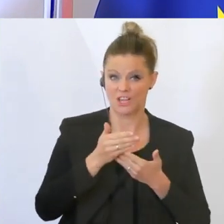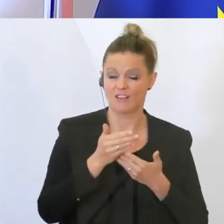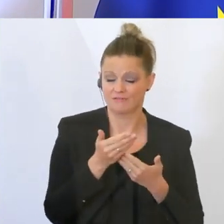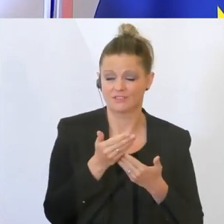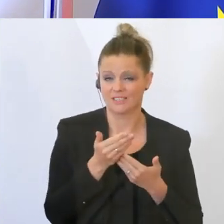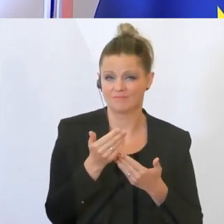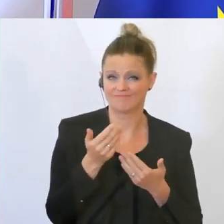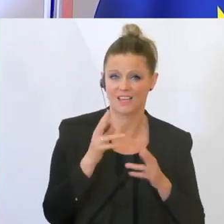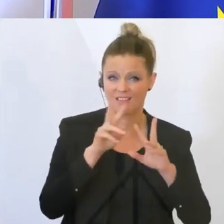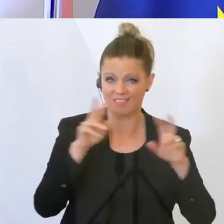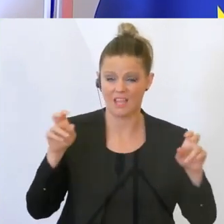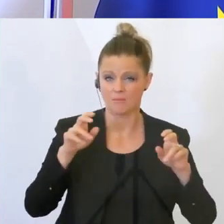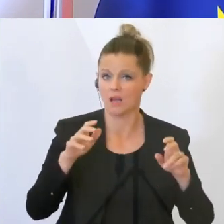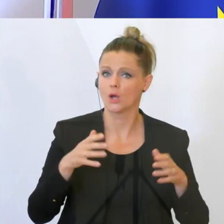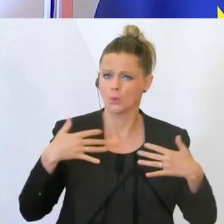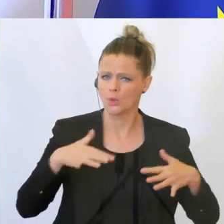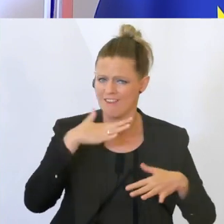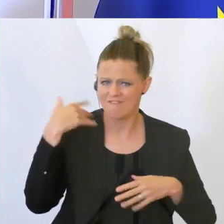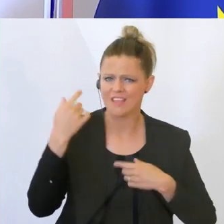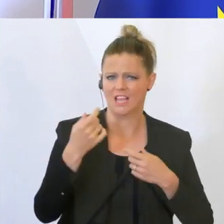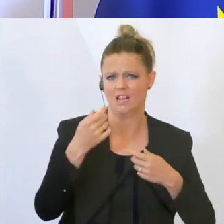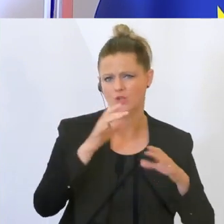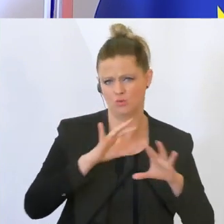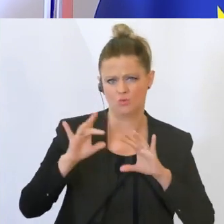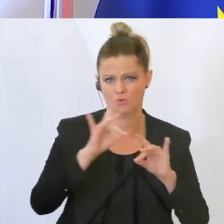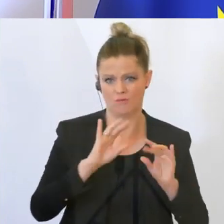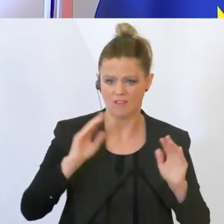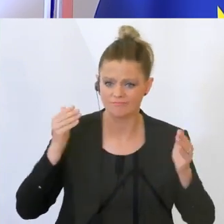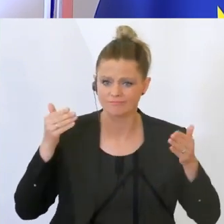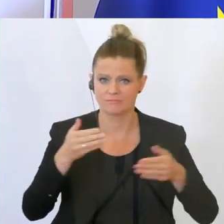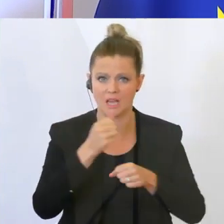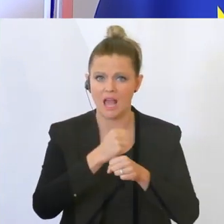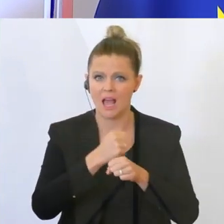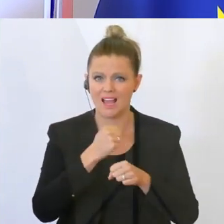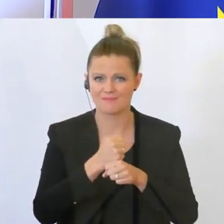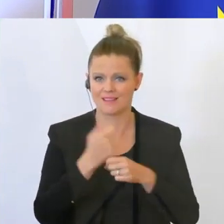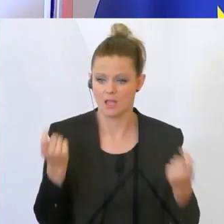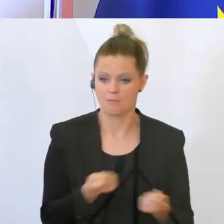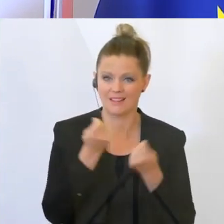tun. Im Moment arbeiten wir ganz intensiv, zum Beispiel am Thema der